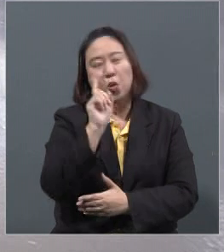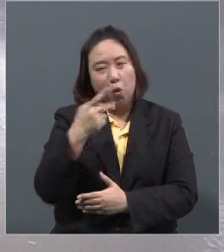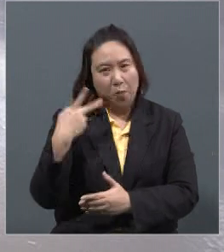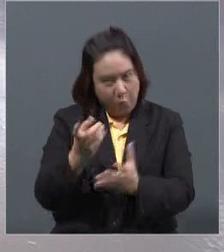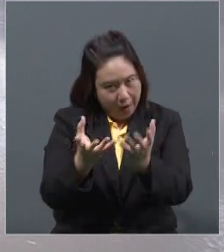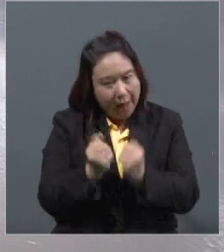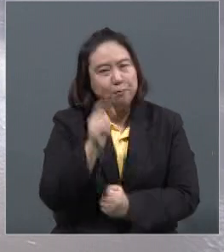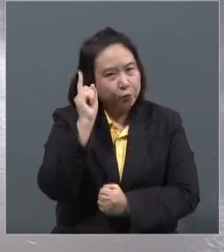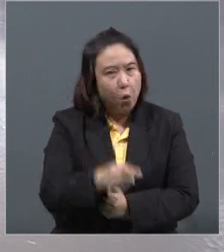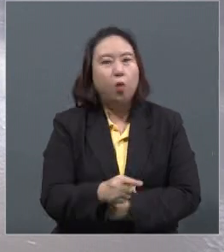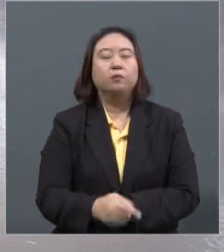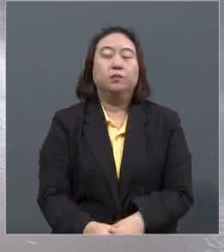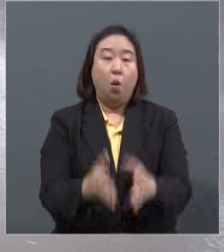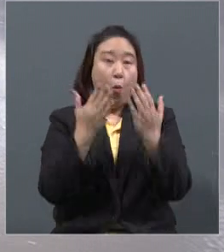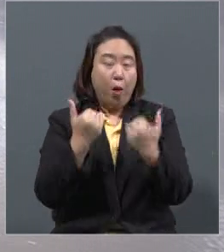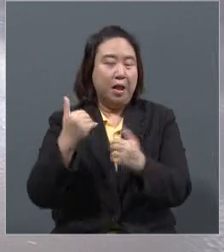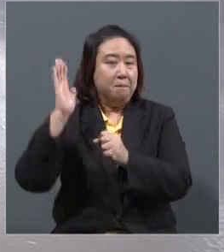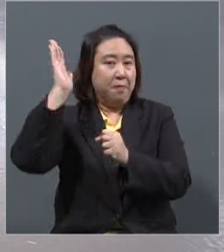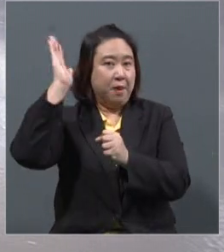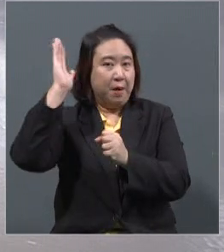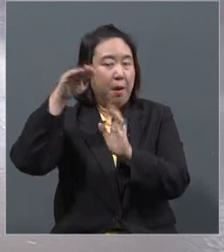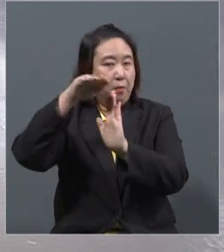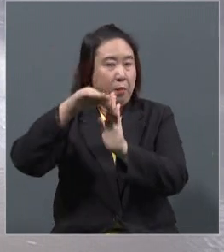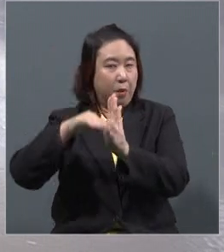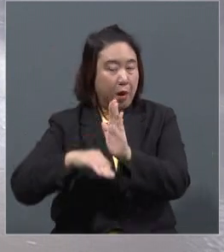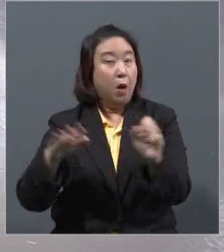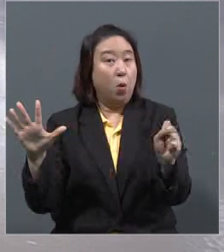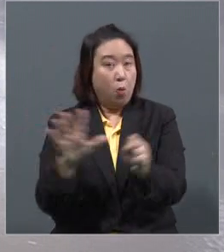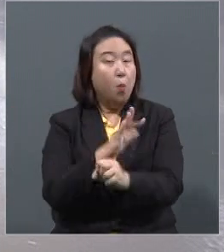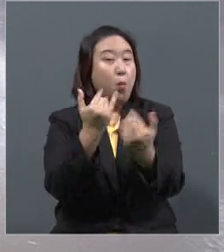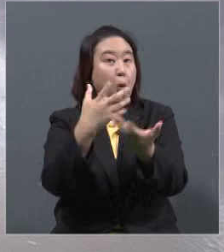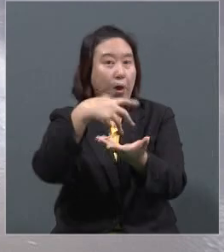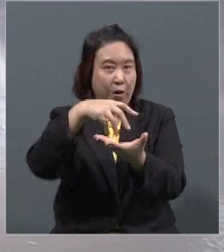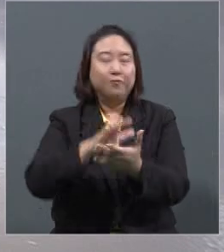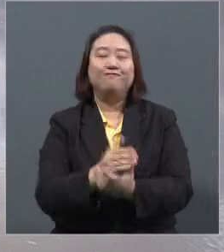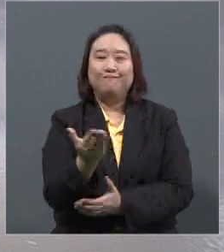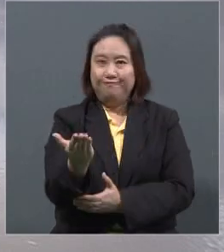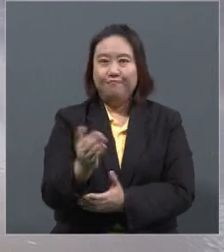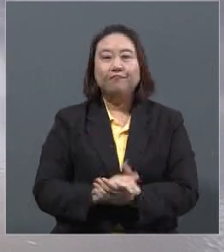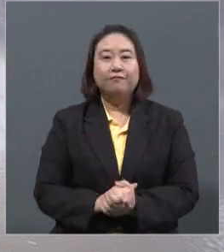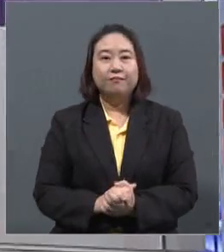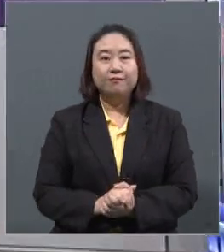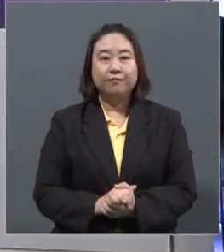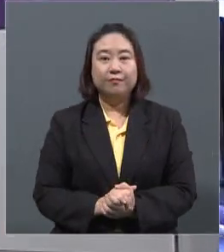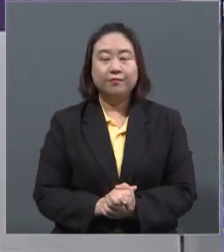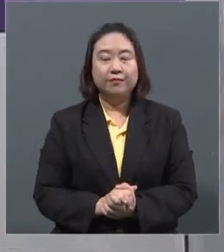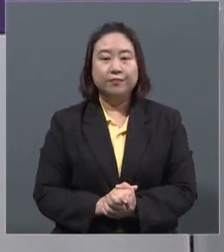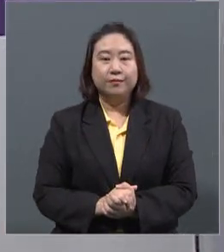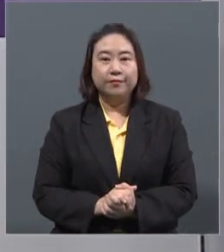งการแถลงวิสัยทัศน์วันนี้ถือว่าครบถ้วนนะครับเดี๋ยวจะมาไล่เรียงว่ามีอะไรบ้างครับ เชิญเลยครับ ขอบคุณครับ